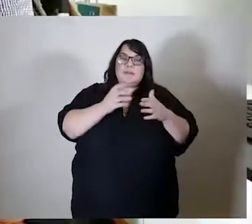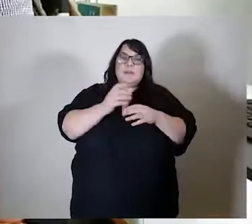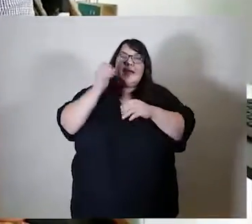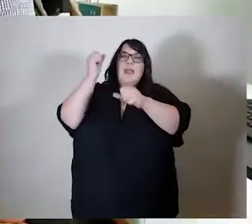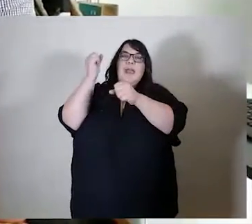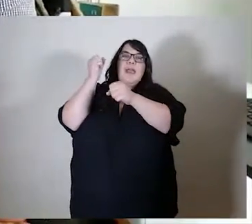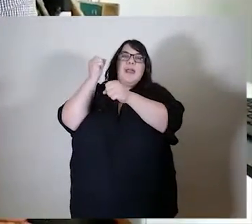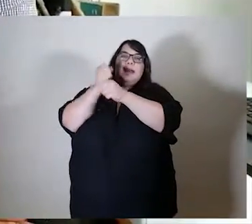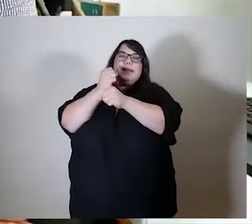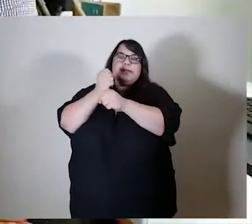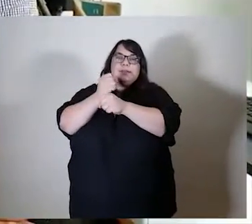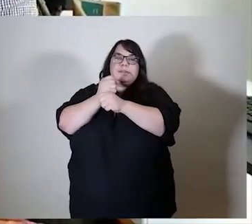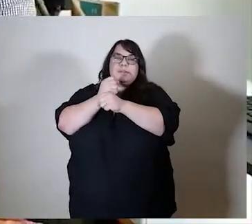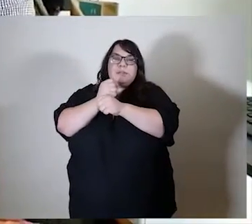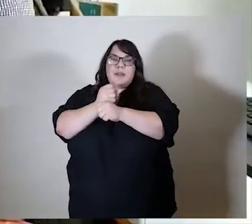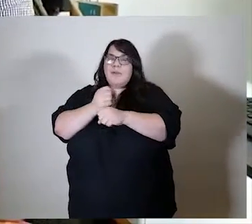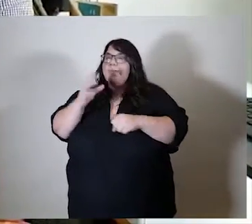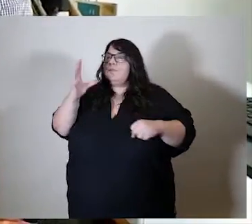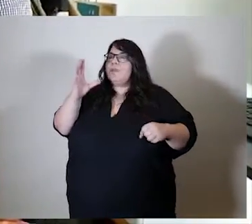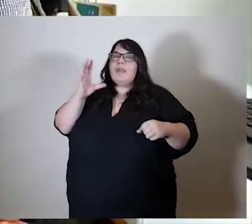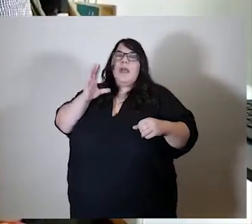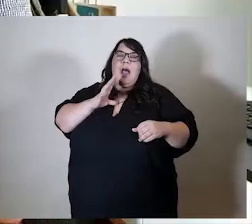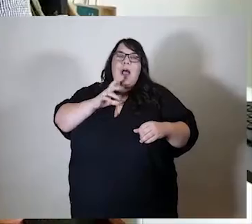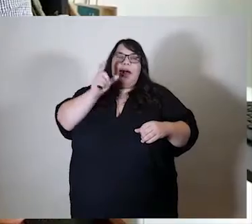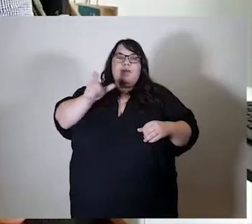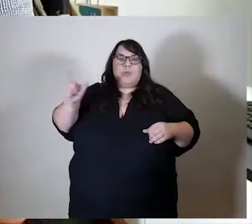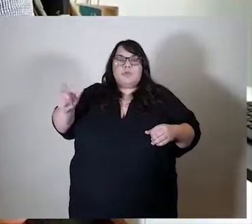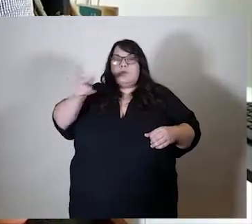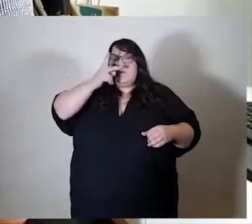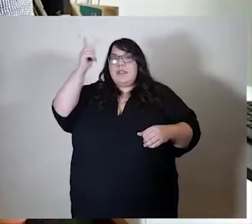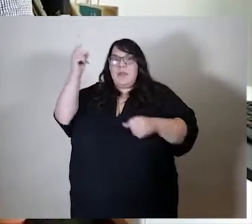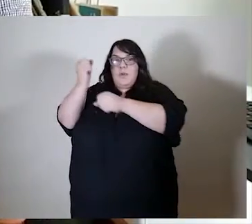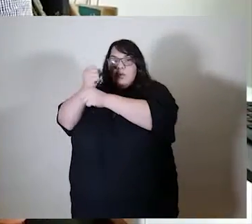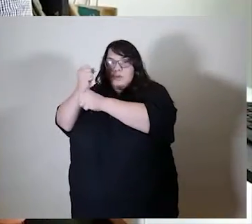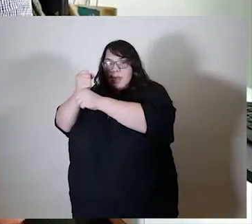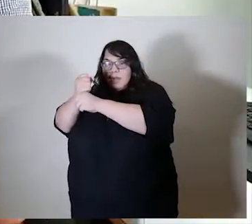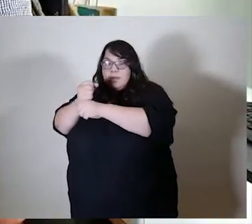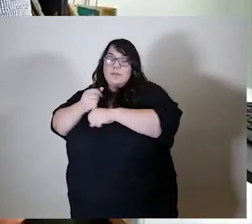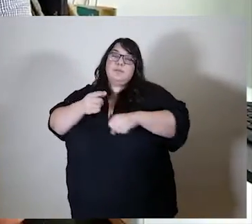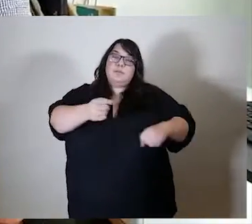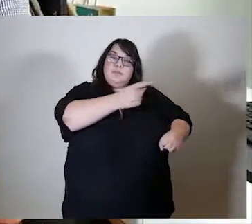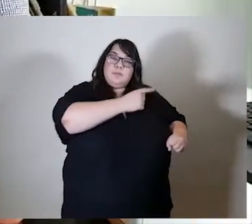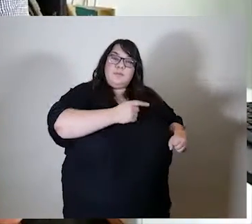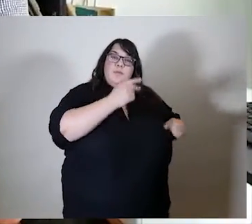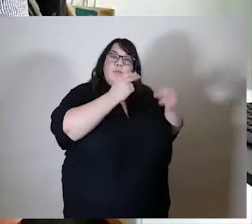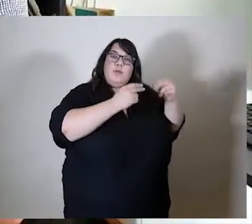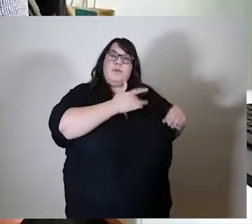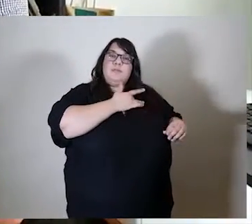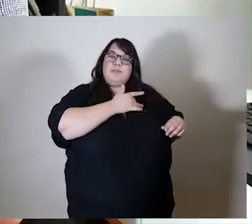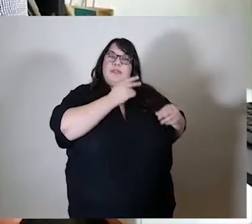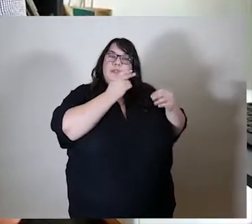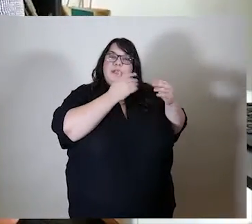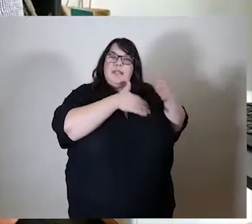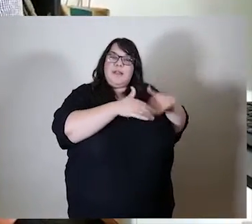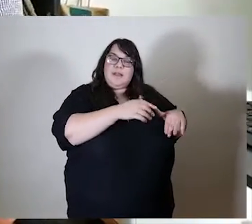η εργασία για κάθε άνθρωπο είναι κοινωνικό αγαθό και δικαίωμα, για τα πρόσωπα με ψυχική αναπηρία η